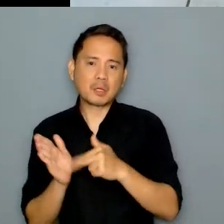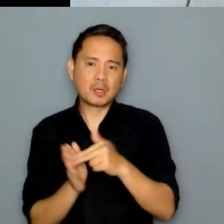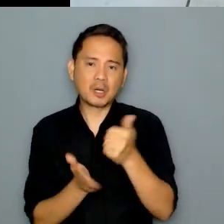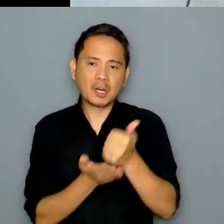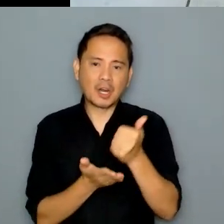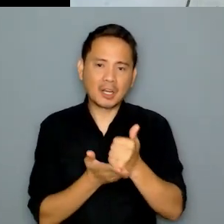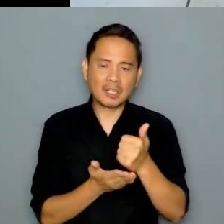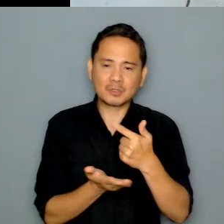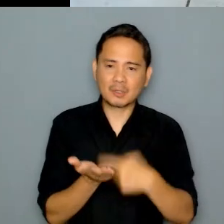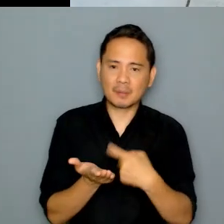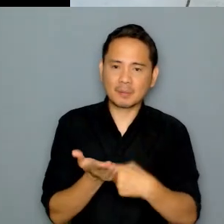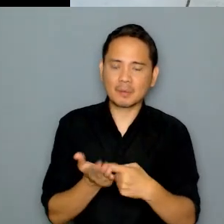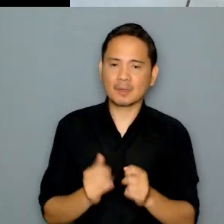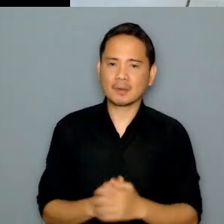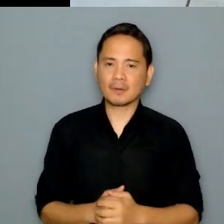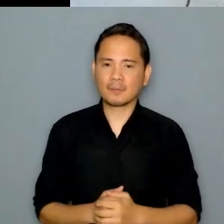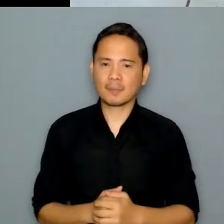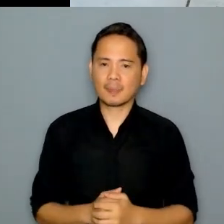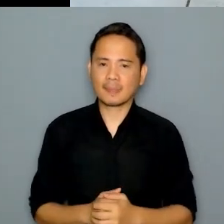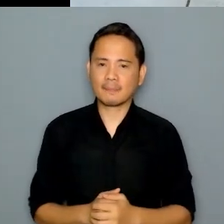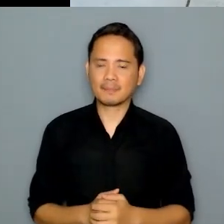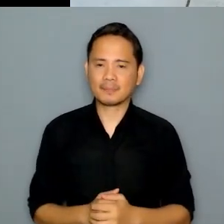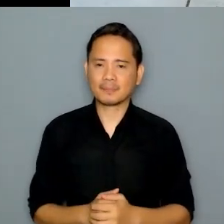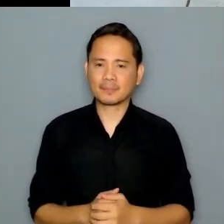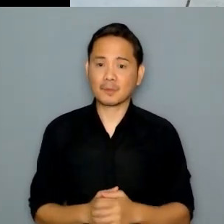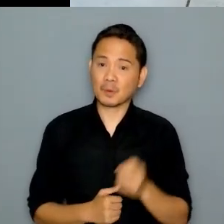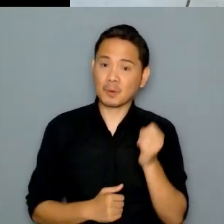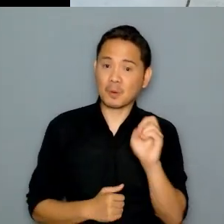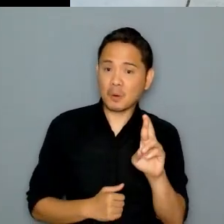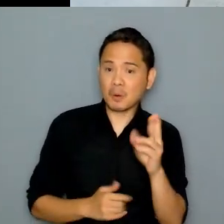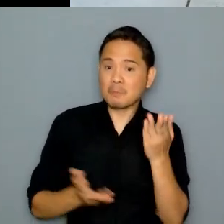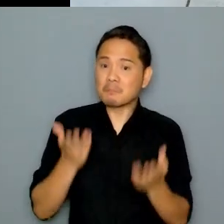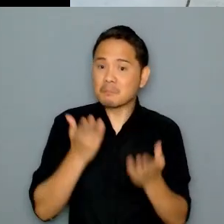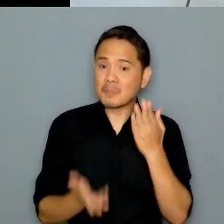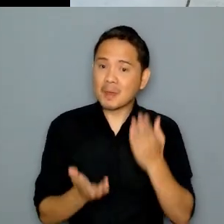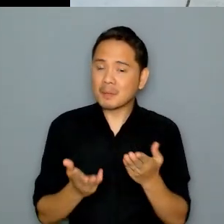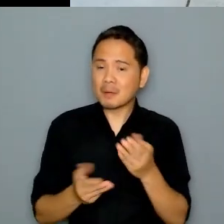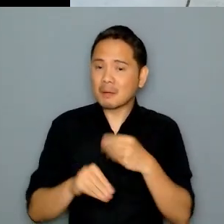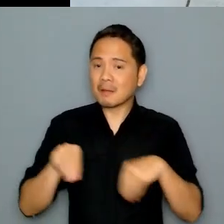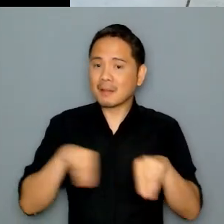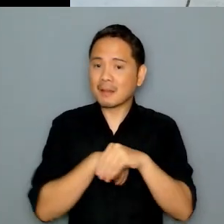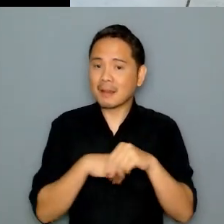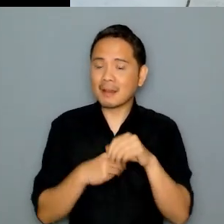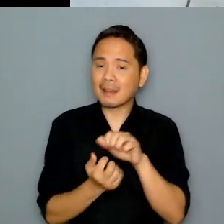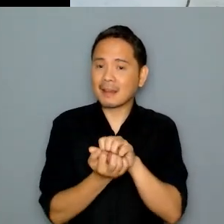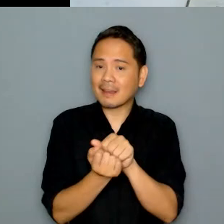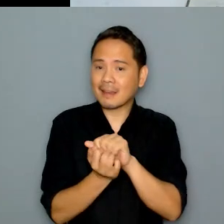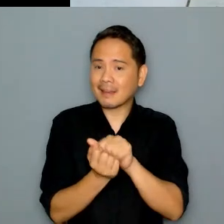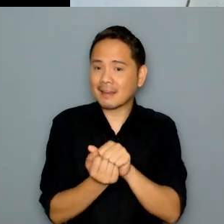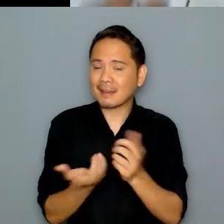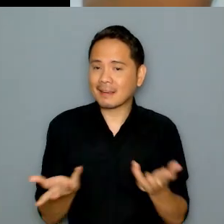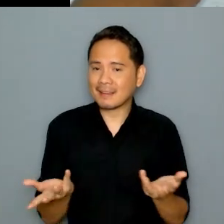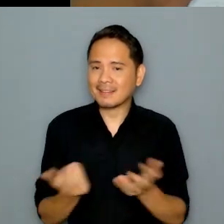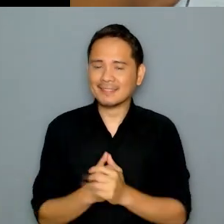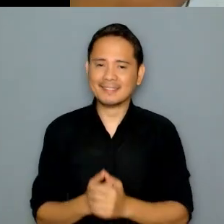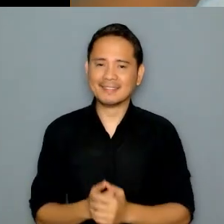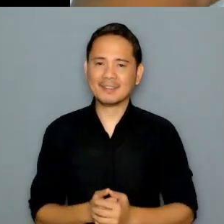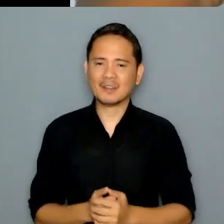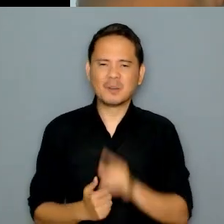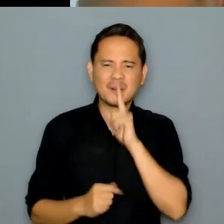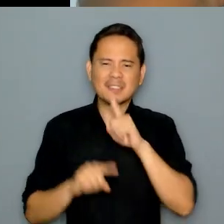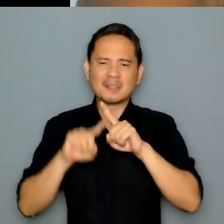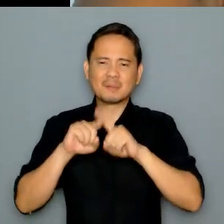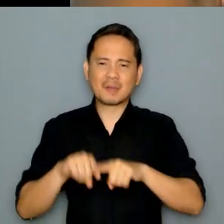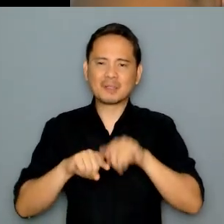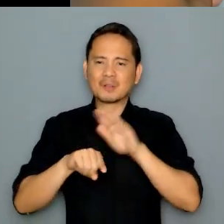pwede naman ginataan. O, diba? Mas masarap ang ginataan. For me, ha? Depende sa region